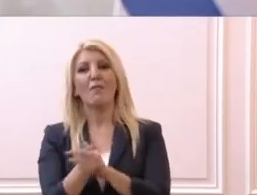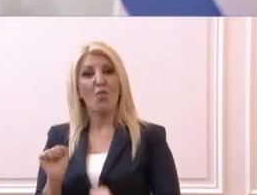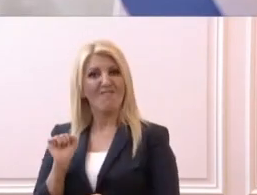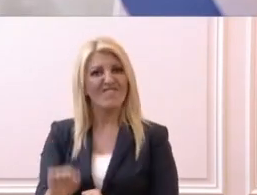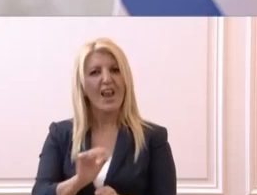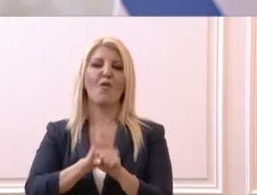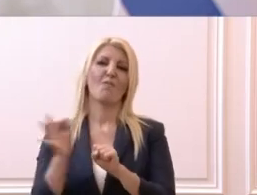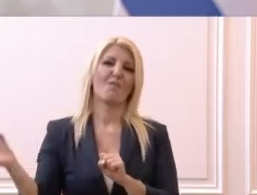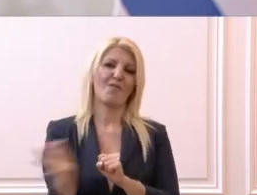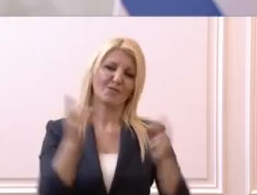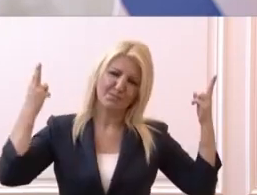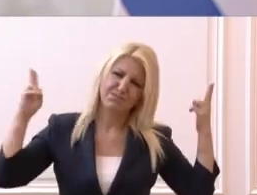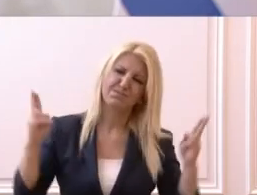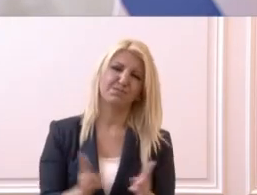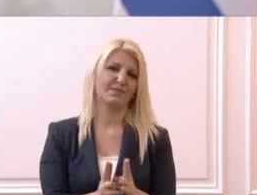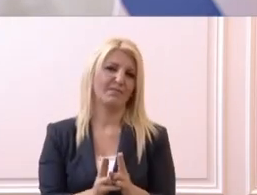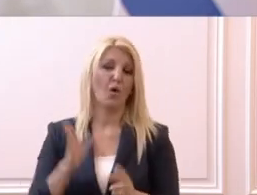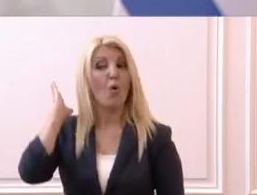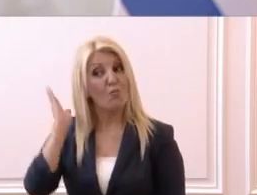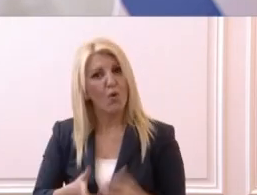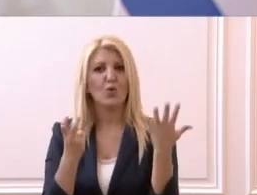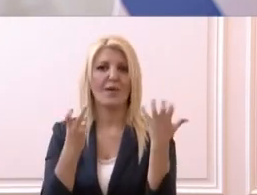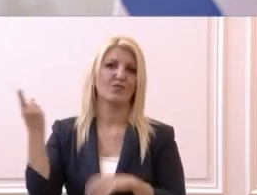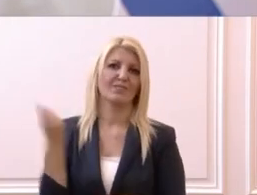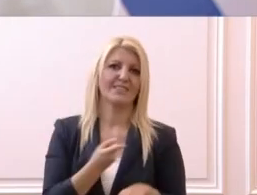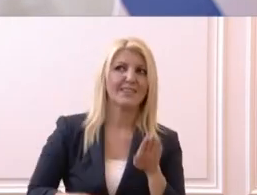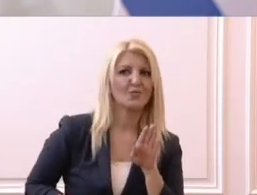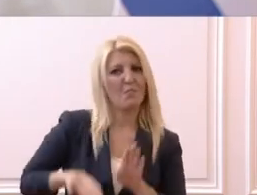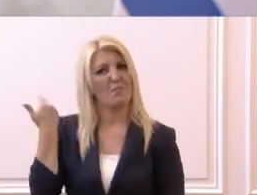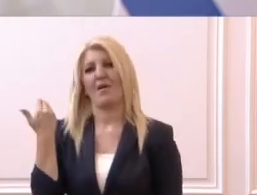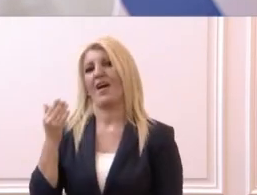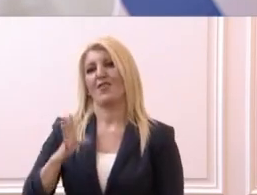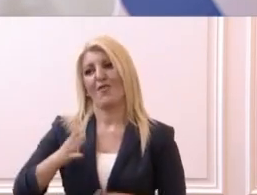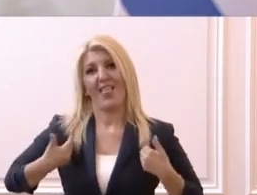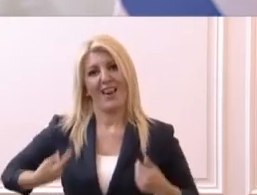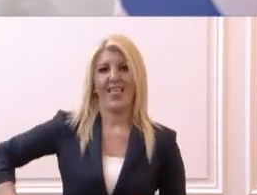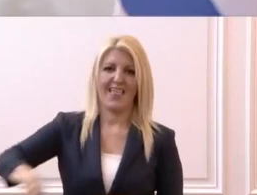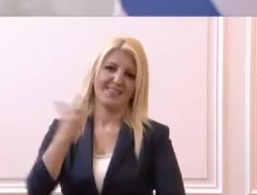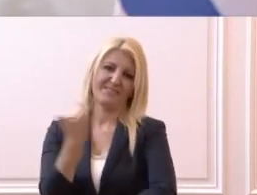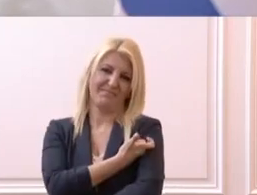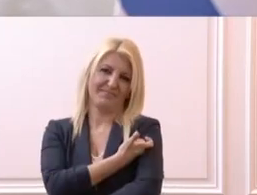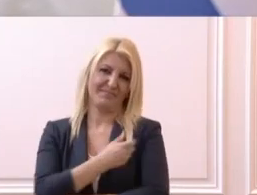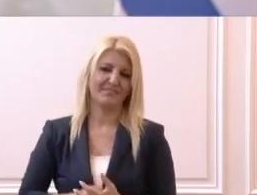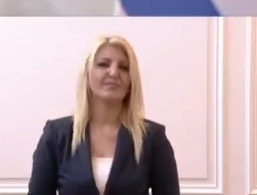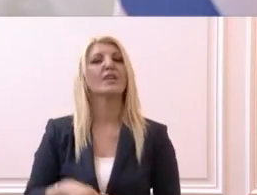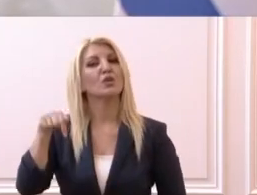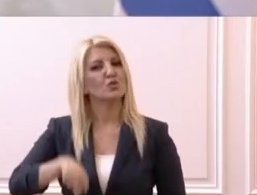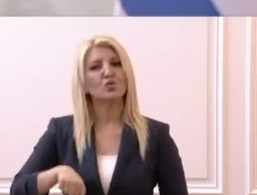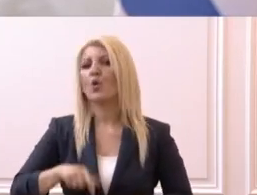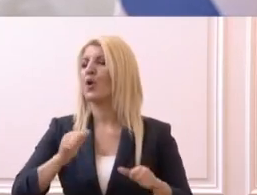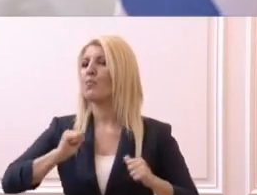στο 70%, γιατί όχι και υψηλότερα. Με την ίδια πρωτοβουλία όμως που ανακοινώνουμε σήμερα, η